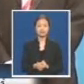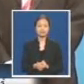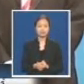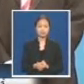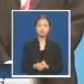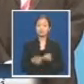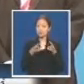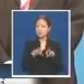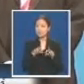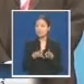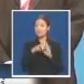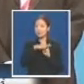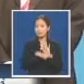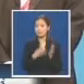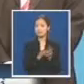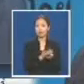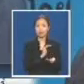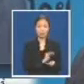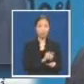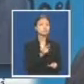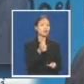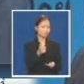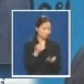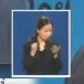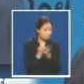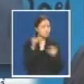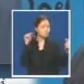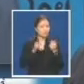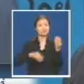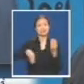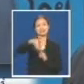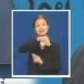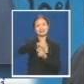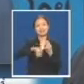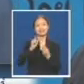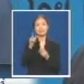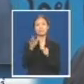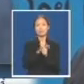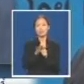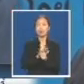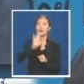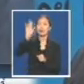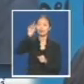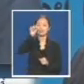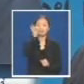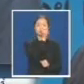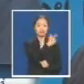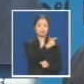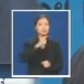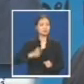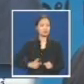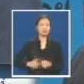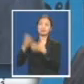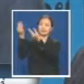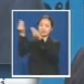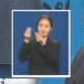างยิ่งกับแนวปรัชญาเศรษฐกิจพอเพียงที่พระบาทสมเด็จพระเจ้าอยู่หัวได้ทรงพระกรุณาพระราชท